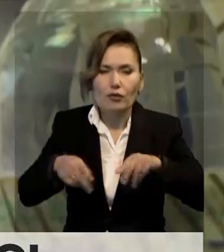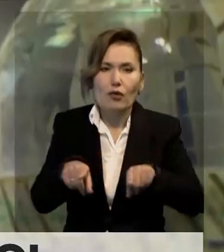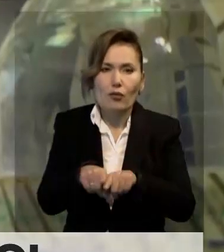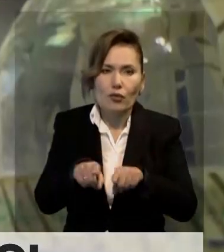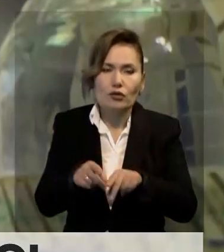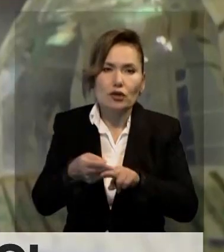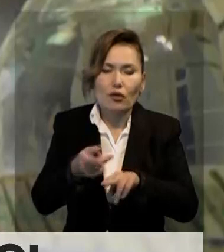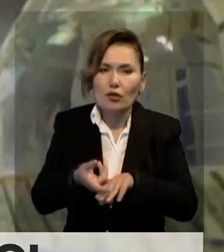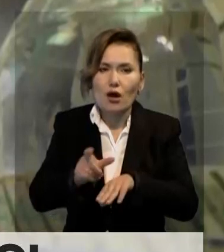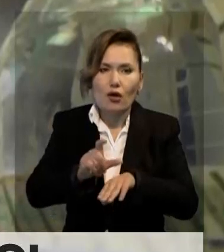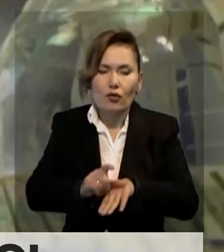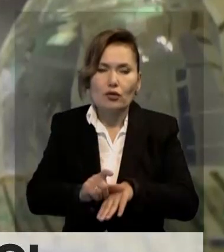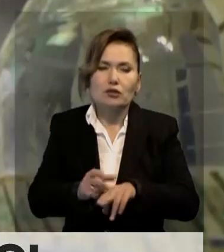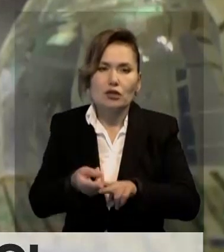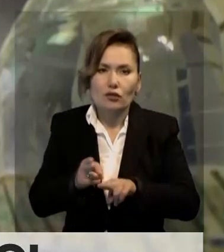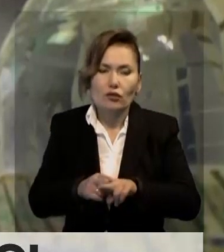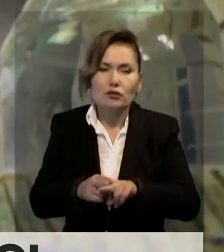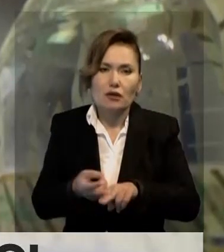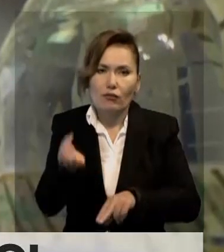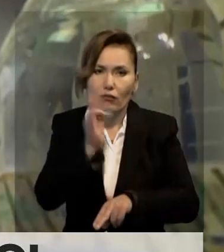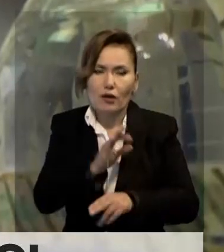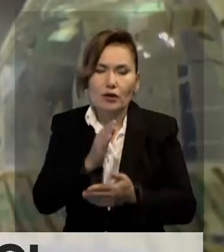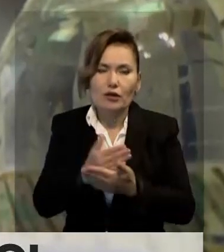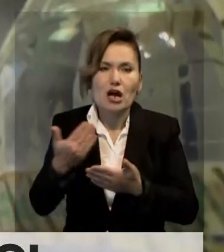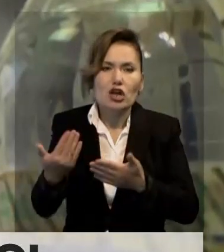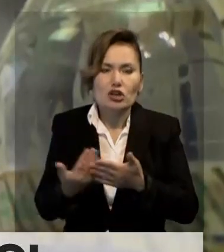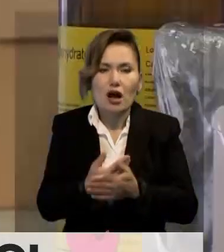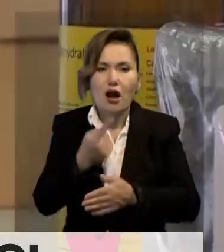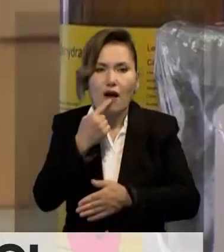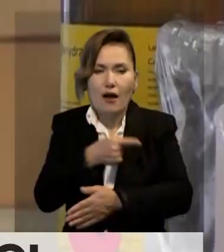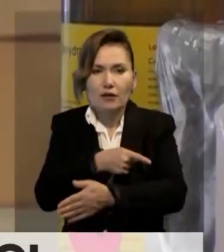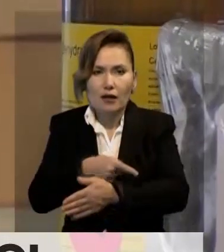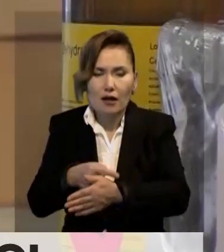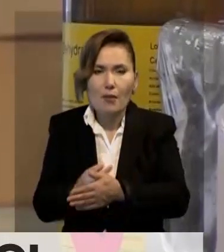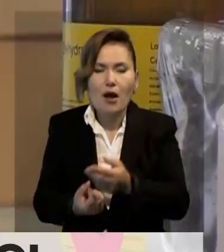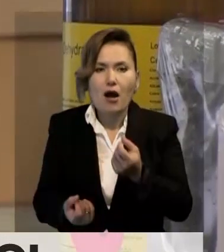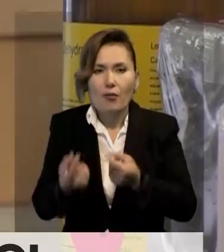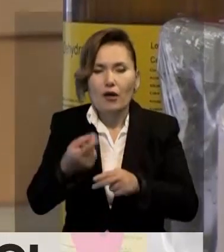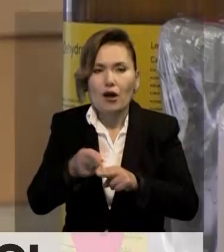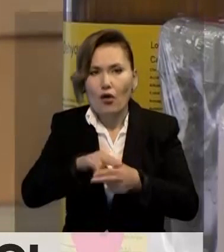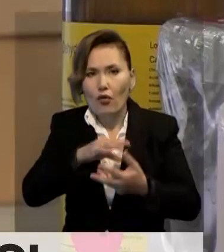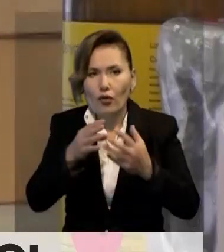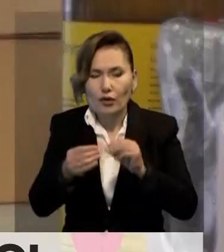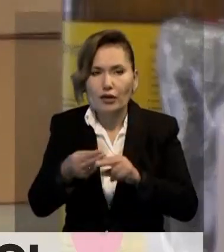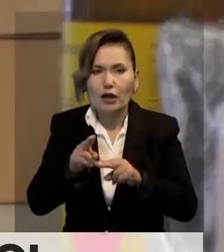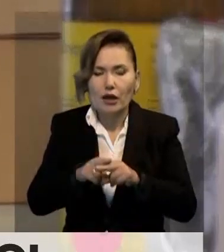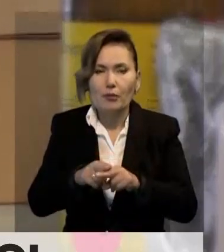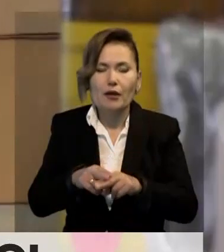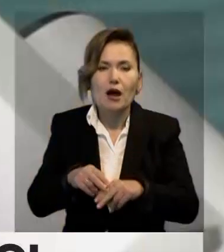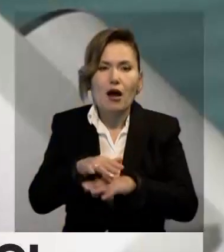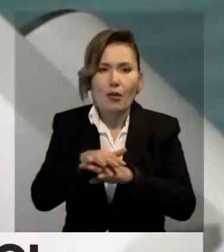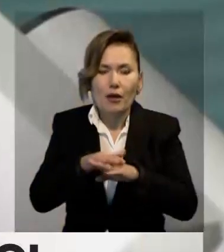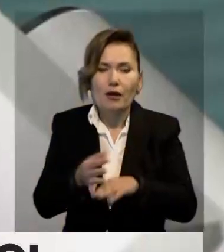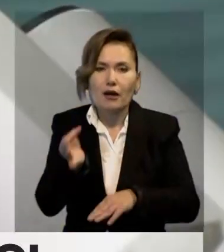механизмін іске қосатынын көрсетті. Шын мәнінде бұл жаңа қан тамырларының пайда болуын реттейтін ақуыз. Енді осы гросс фактор